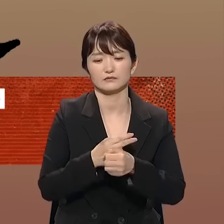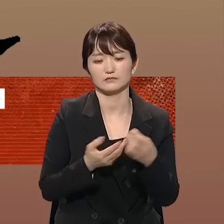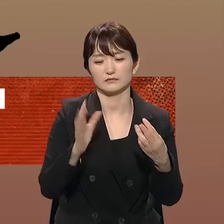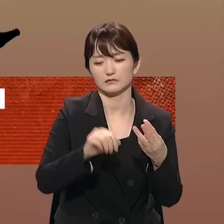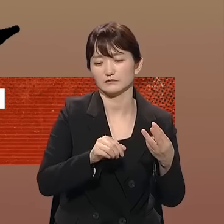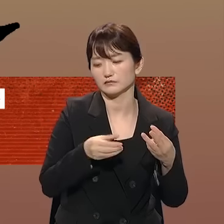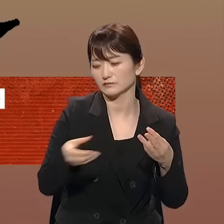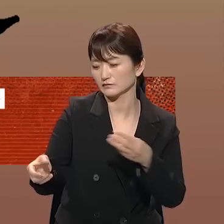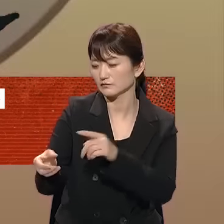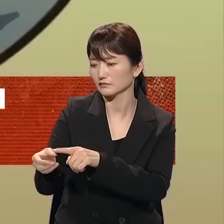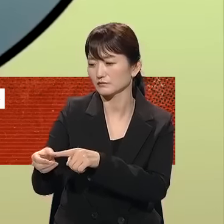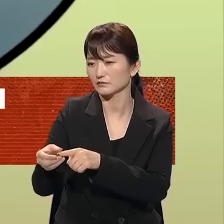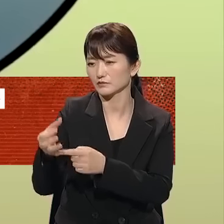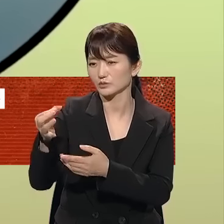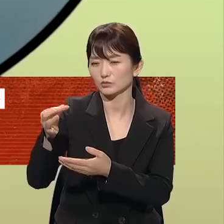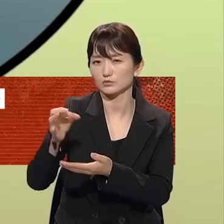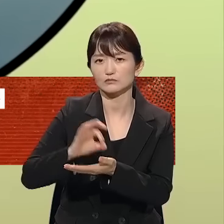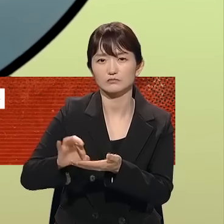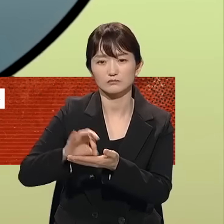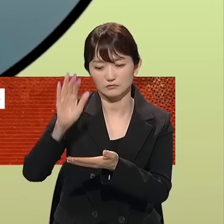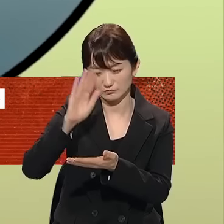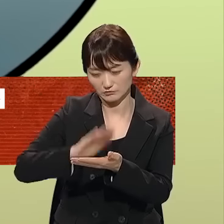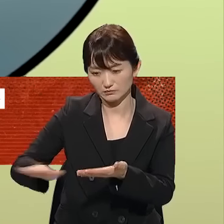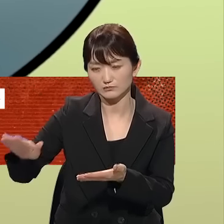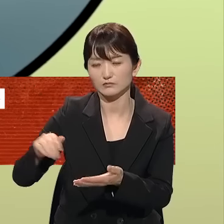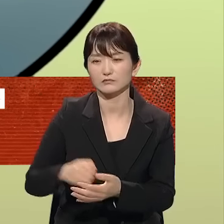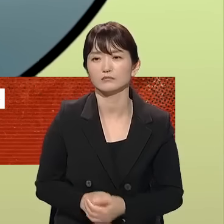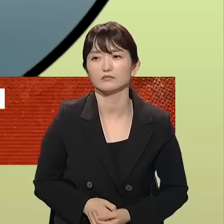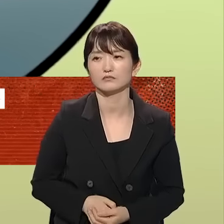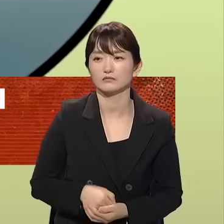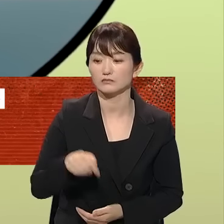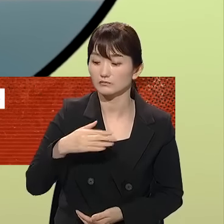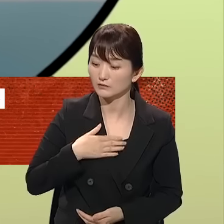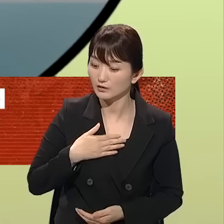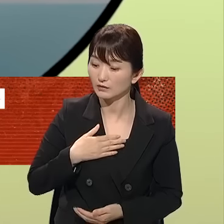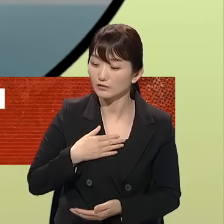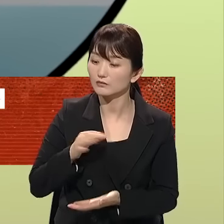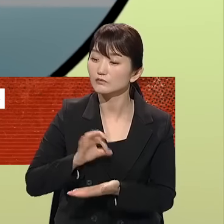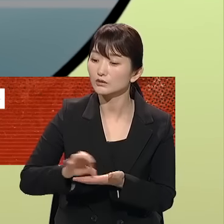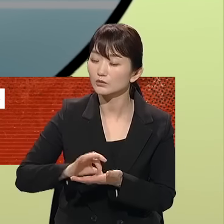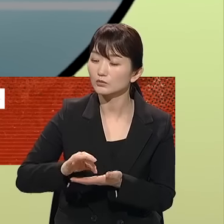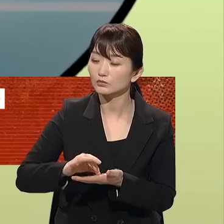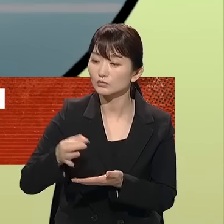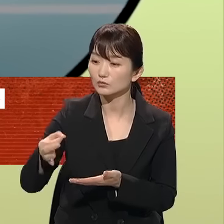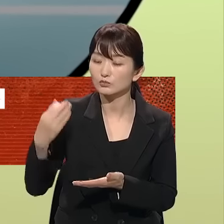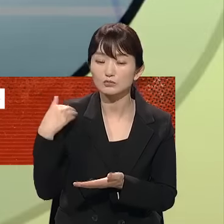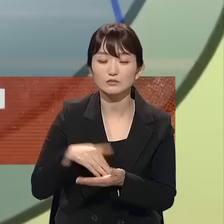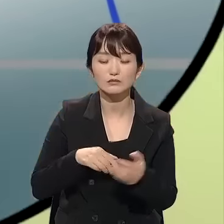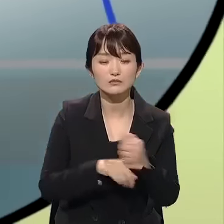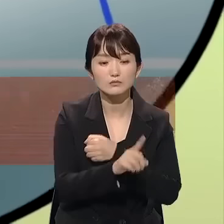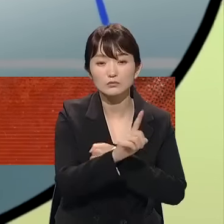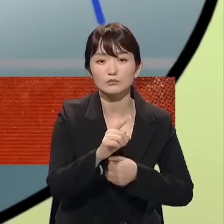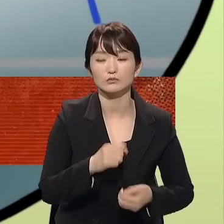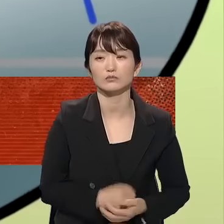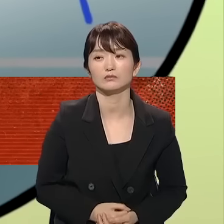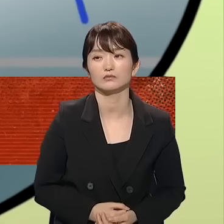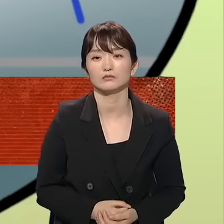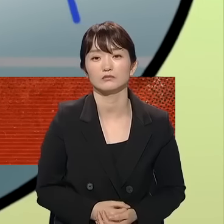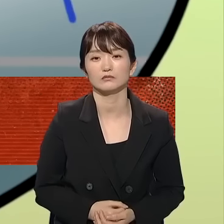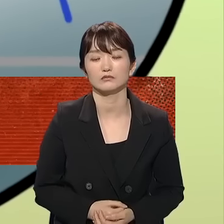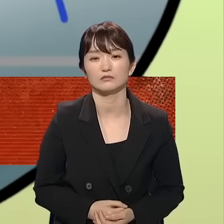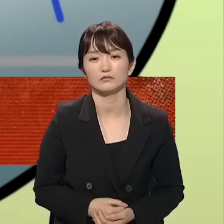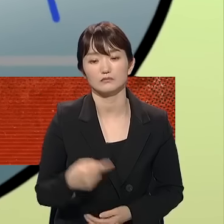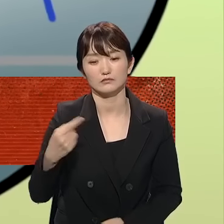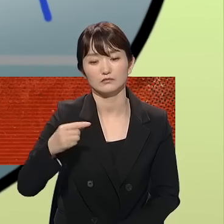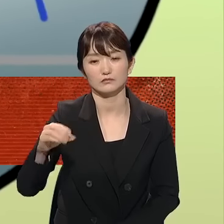그렇게 다 쓰고 나니까 돈이 없을 거 아니에요 스라고 준 돈인데 왜 그걸 돌려 달라고 하냐 하면서 그래도 내가 뭐 저 뭐 정이 있으니까